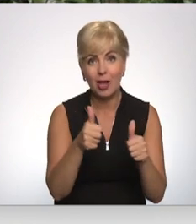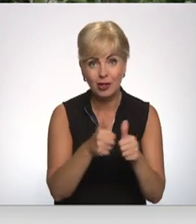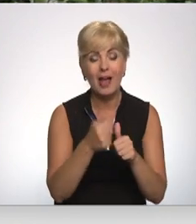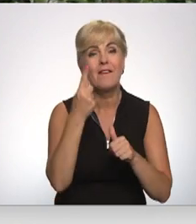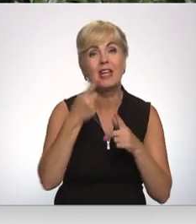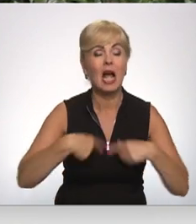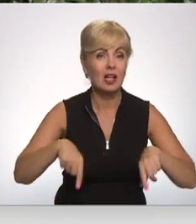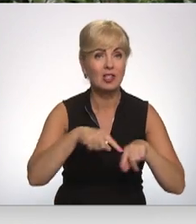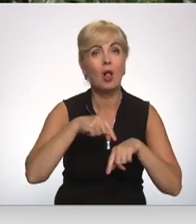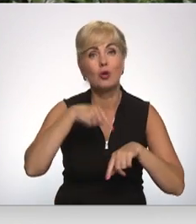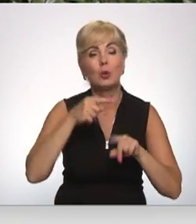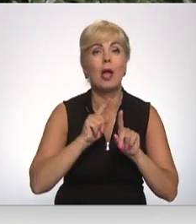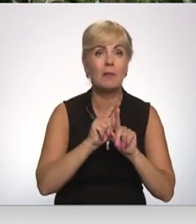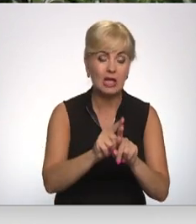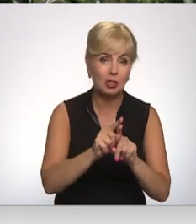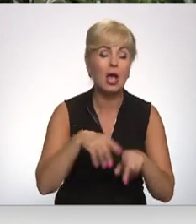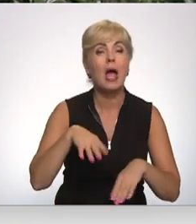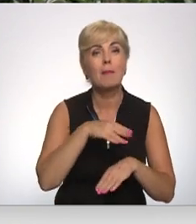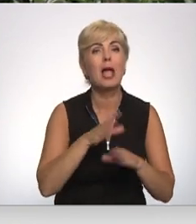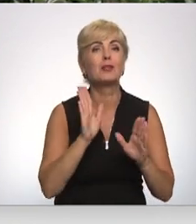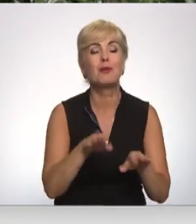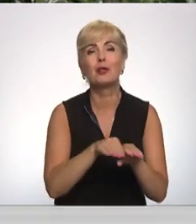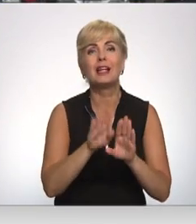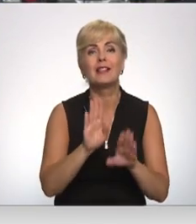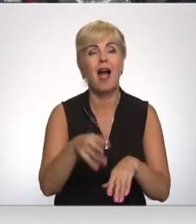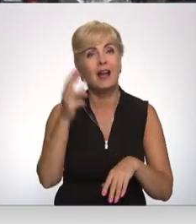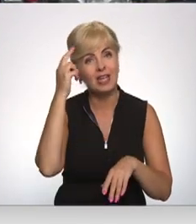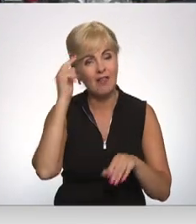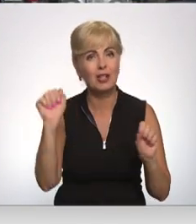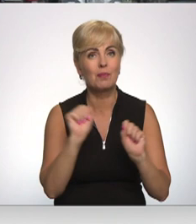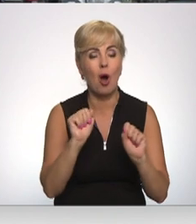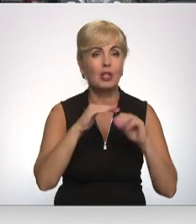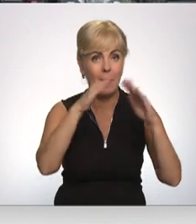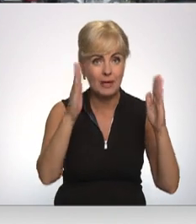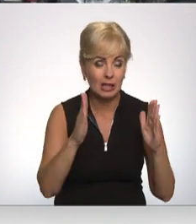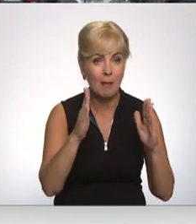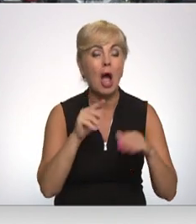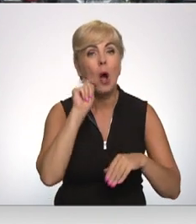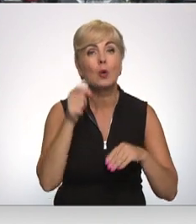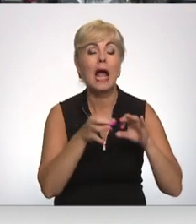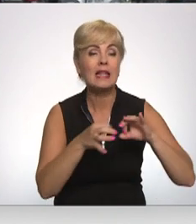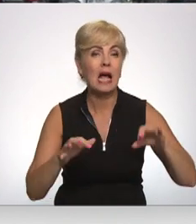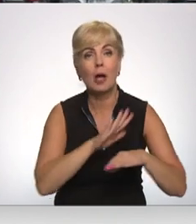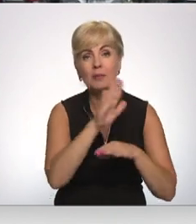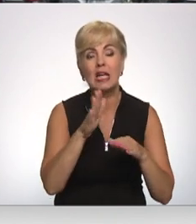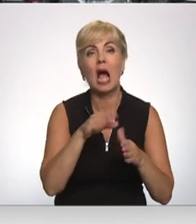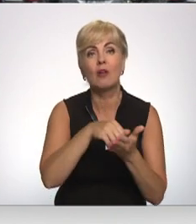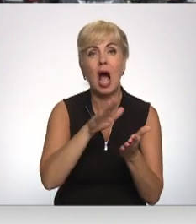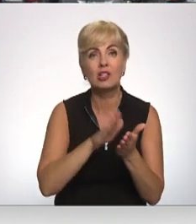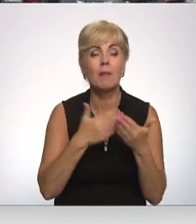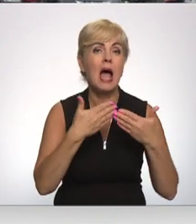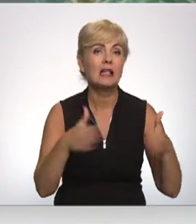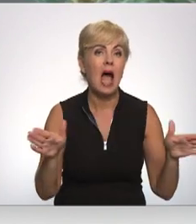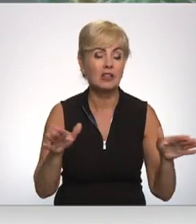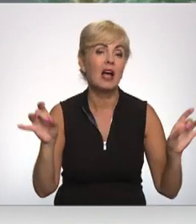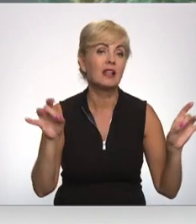zālē. Jutīsim līdzi, it kā mēs būtu Kijevā, sporta pilī. Ukrainas neatkarības dienu atzīmē arī šovasar atvērtajā ukraiņu